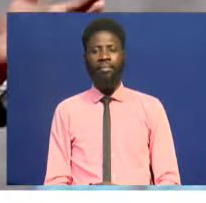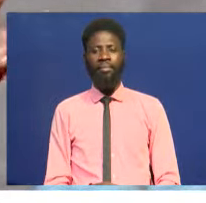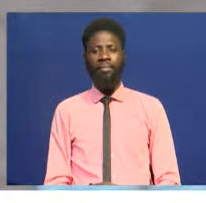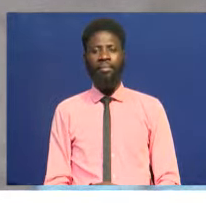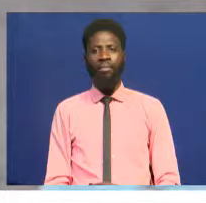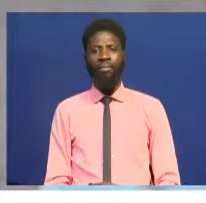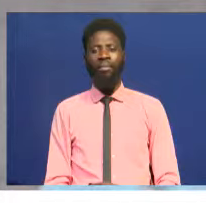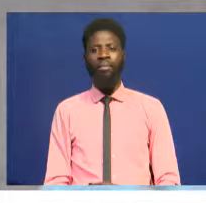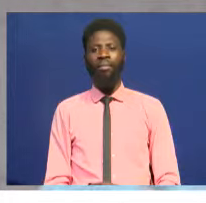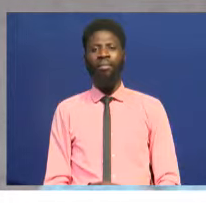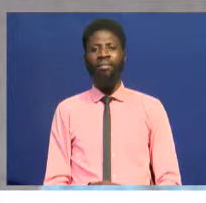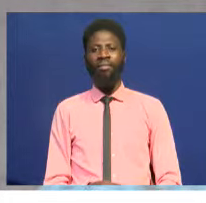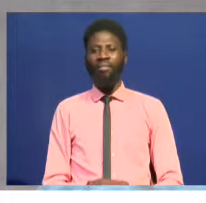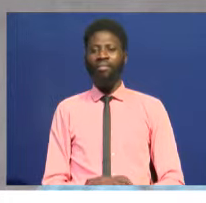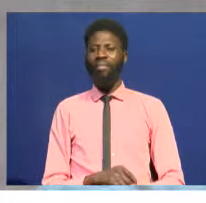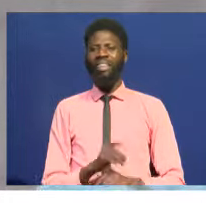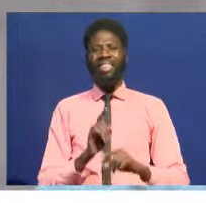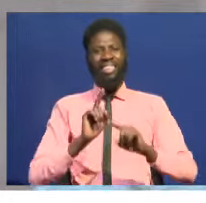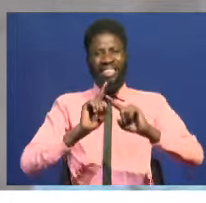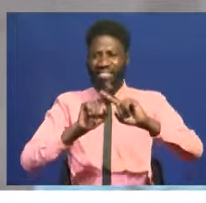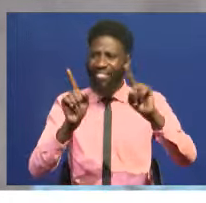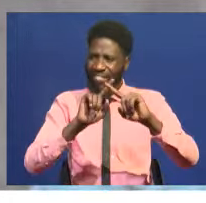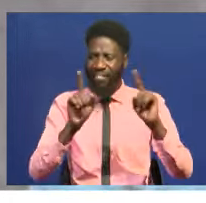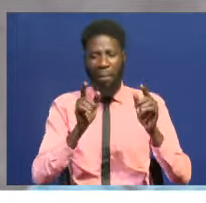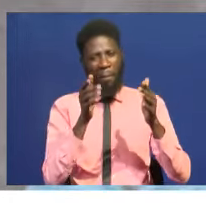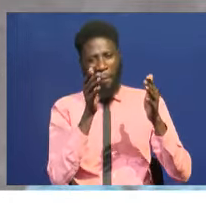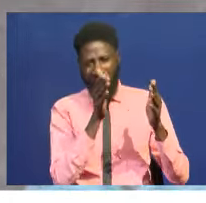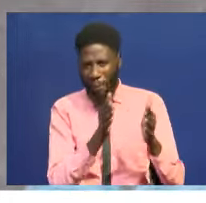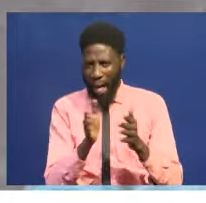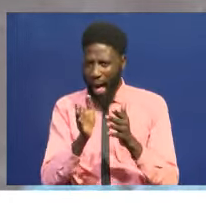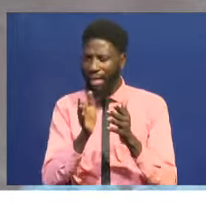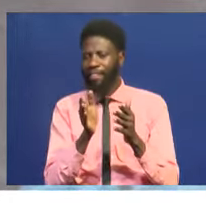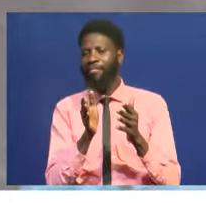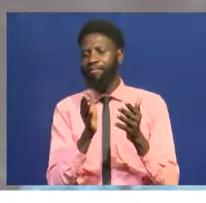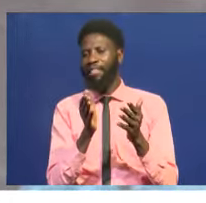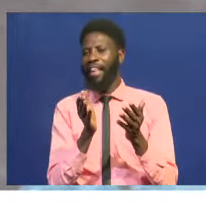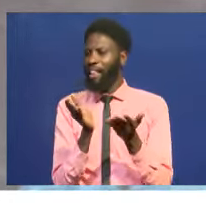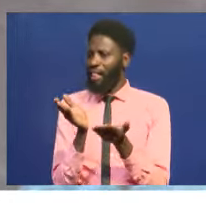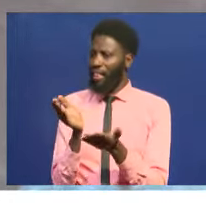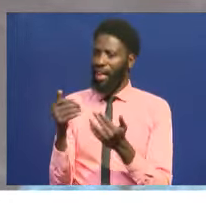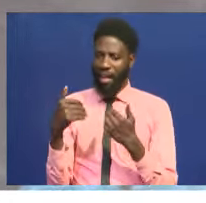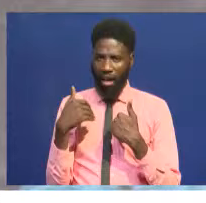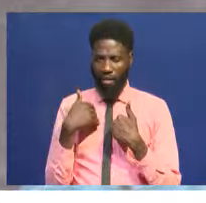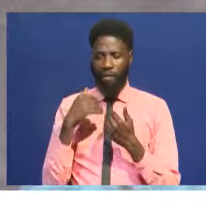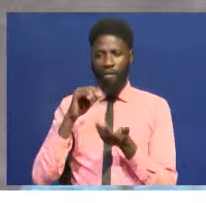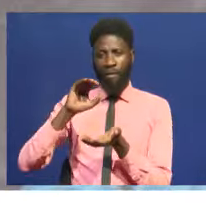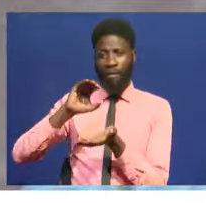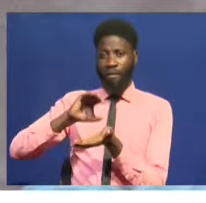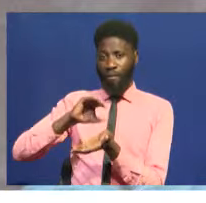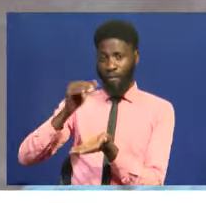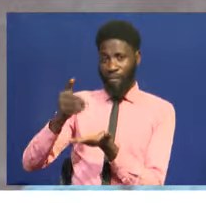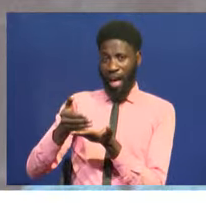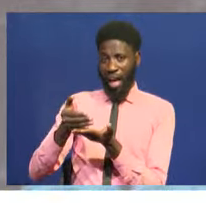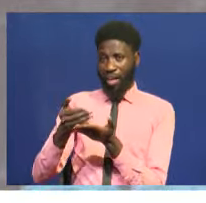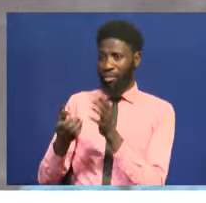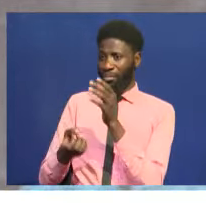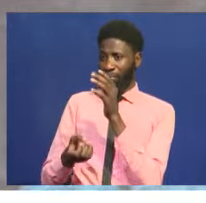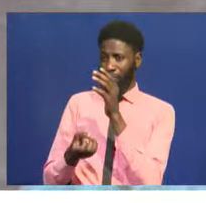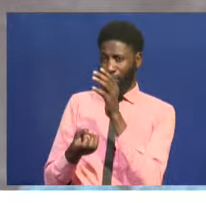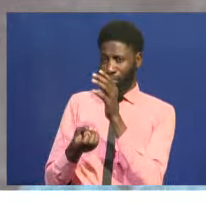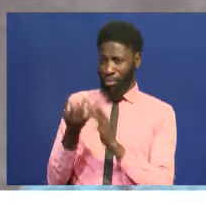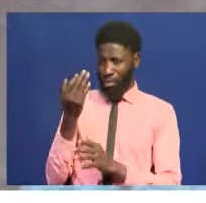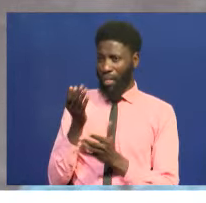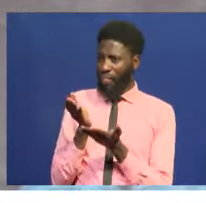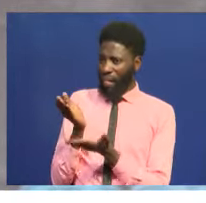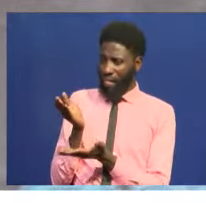We have other interventions. Tuko na maneno ya endowment fund ambayo tumeanzisha kushughulika